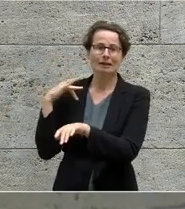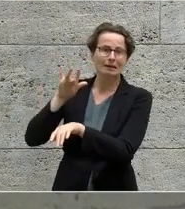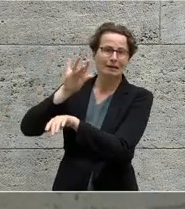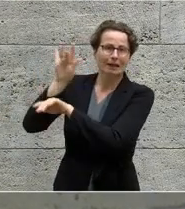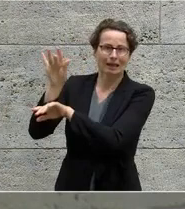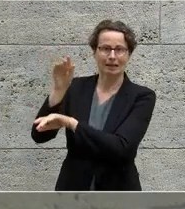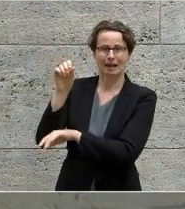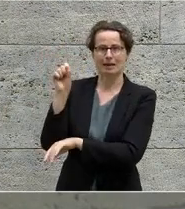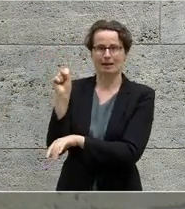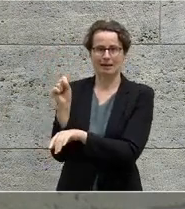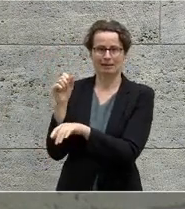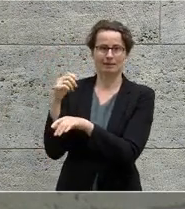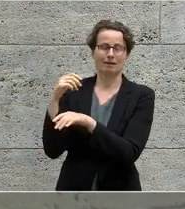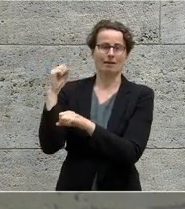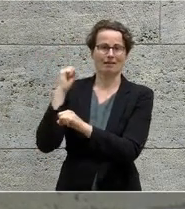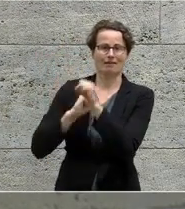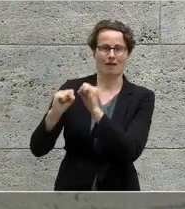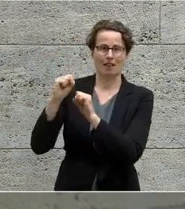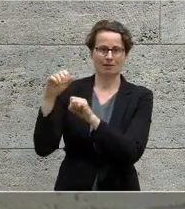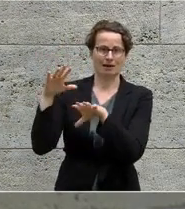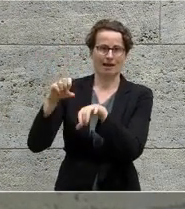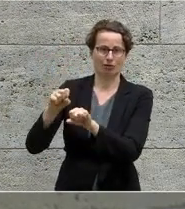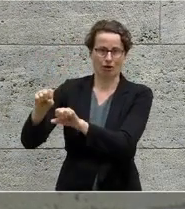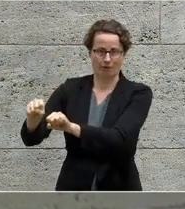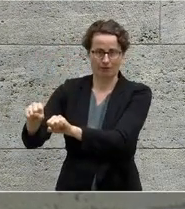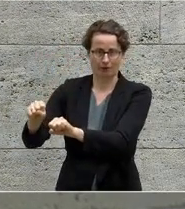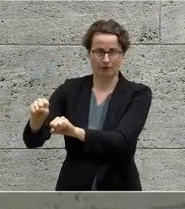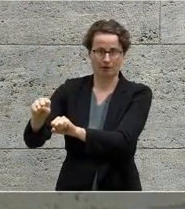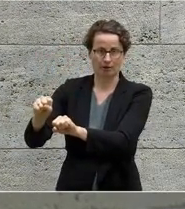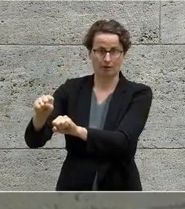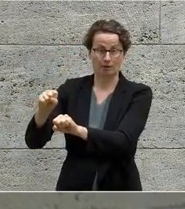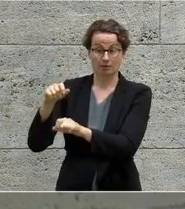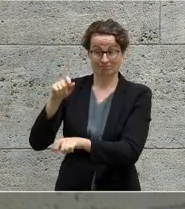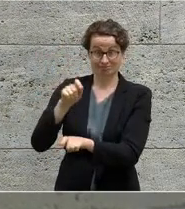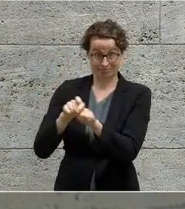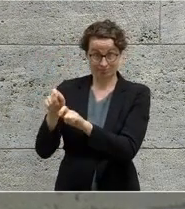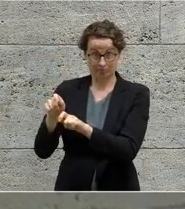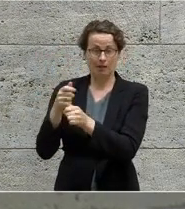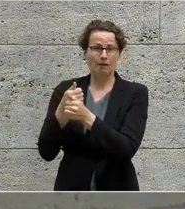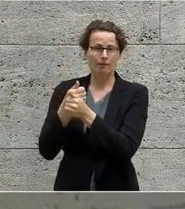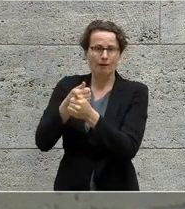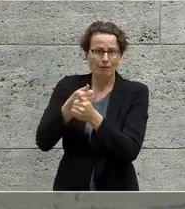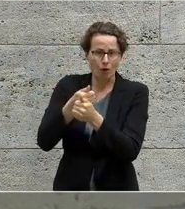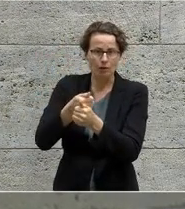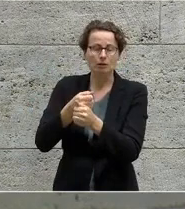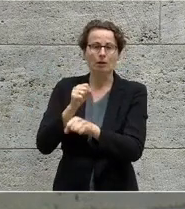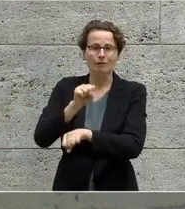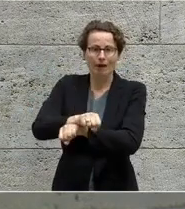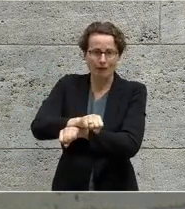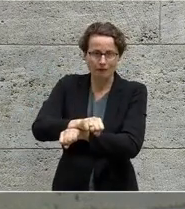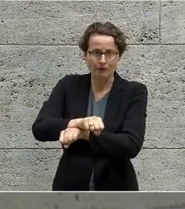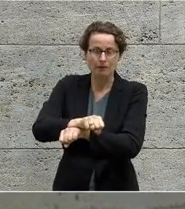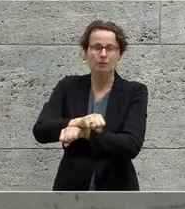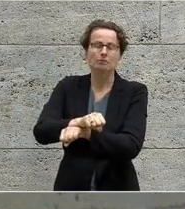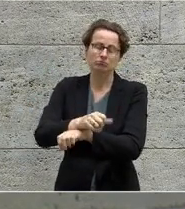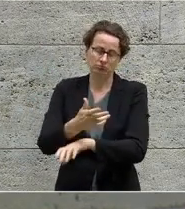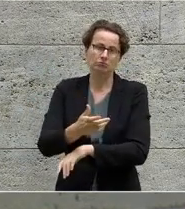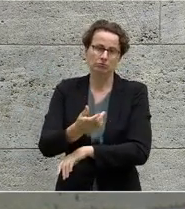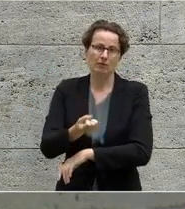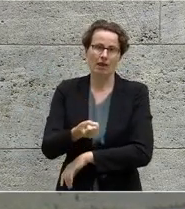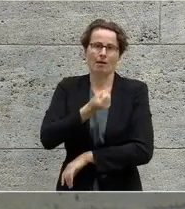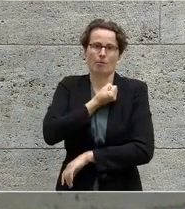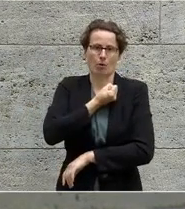nationalsozialistische Gewaltherrschaft zur Wehr setzten und dafür verfolgt, verhaftet und ermordet